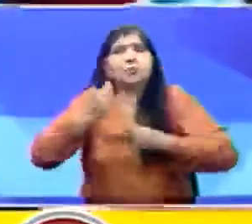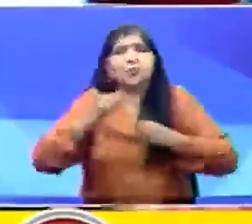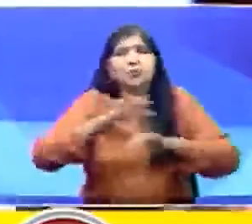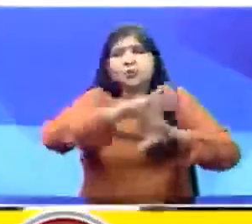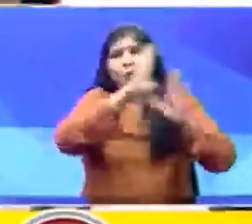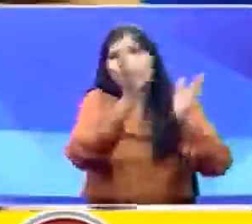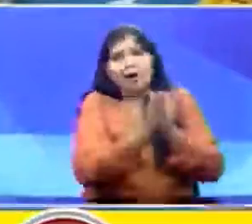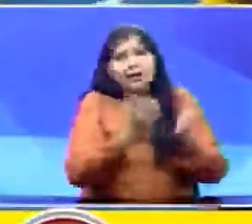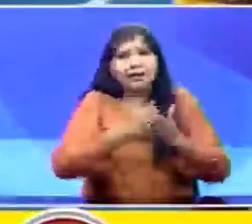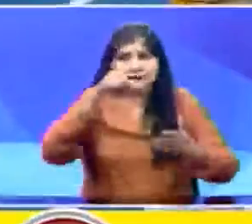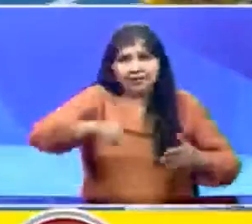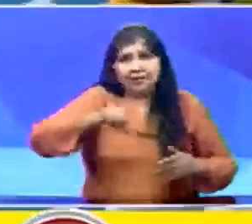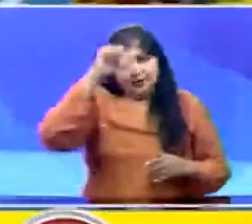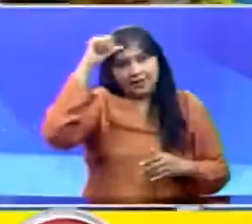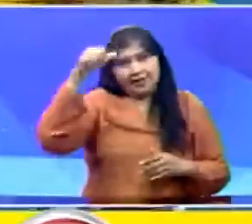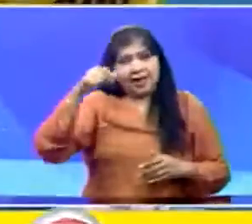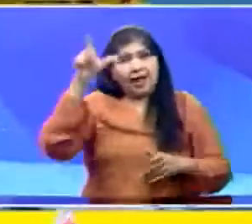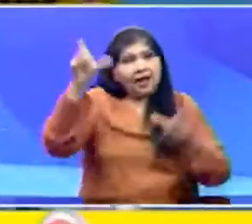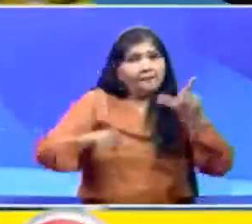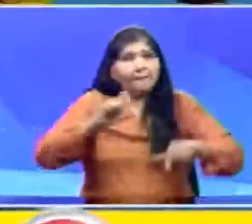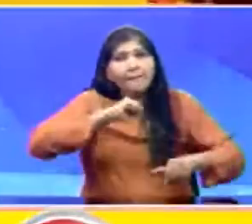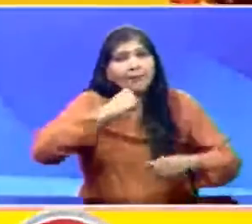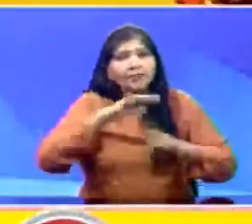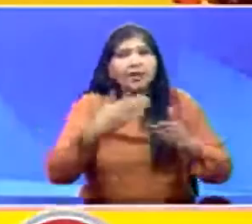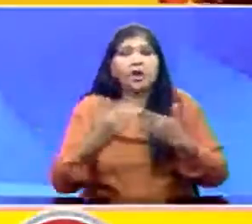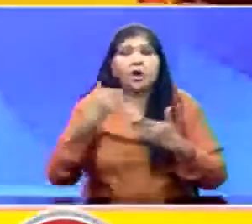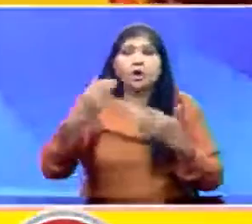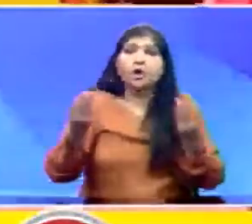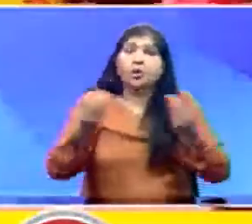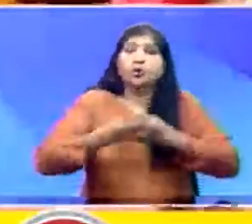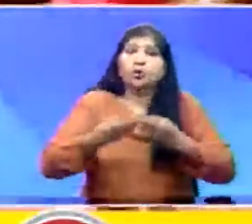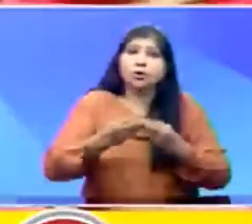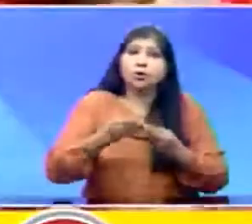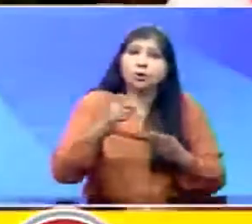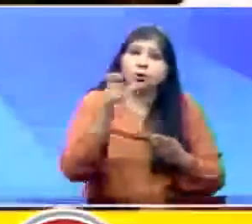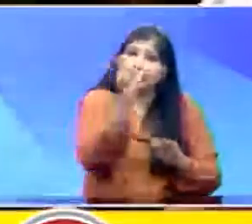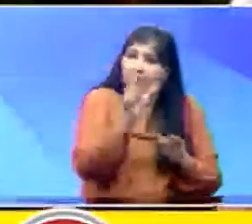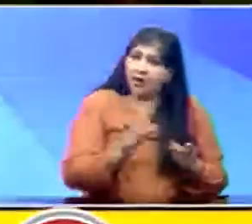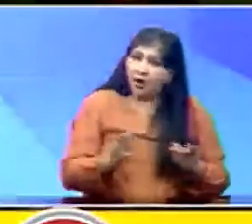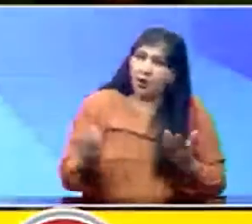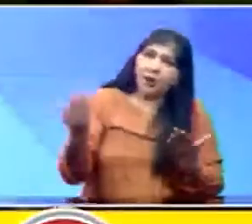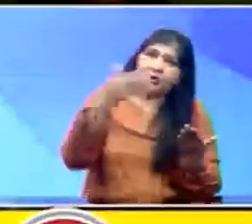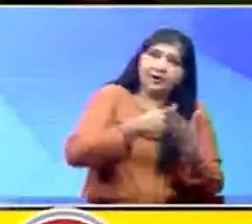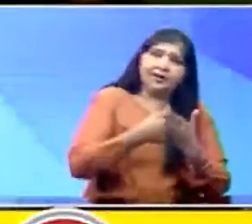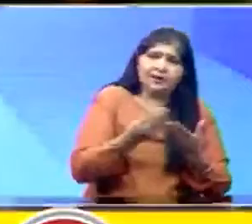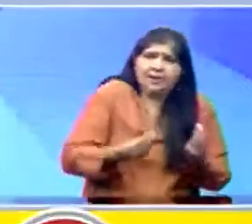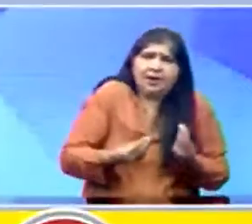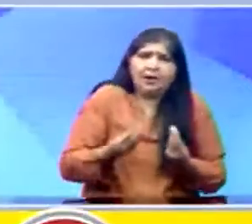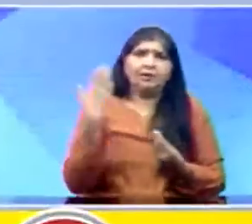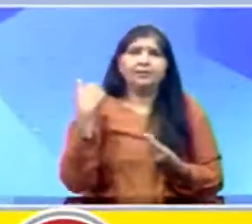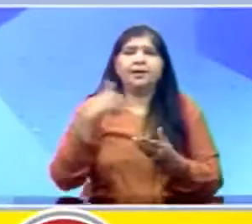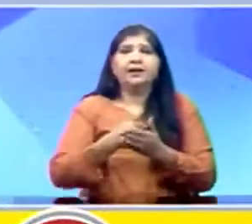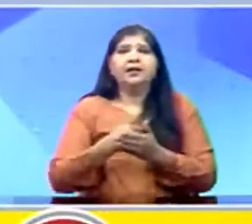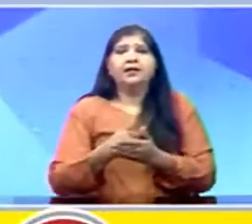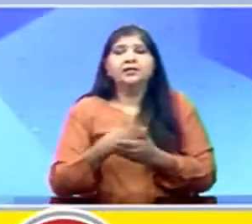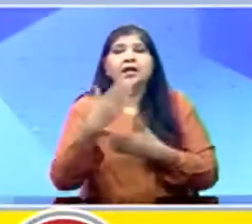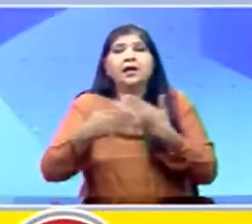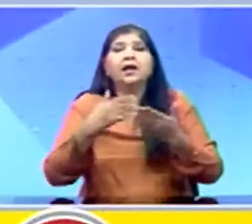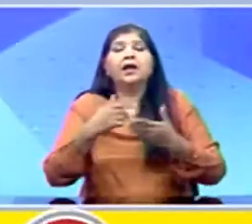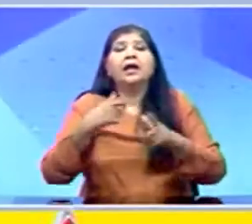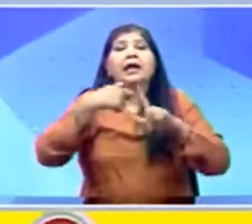भारत के युवा नए नए रिकॉर्ड बना रहे हैं अभी हाल में ही आयोजित हुए